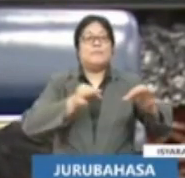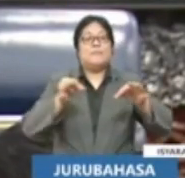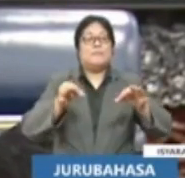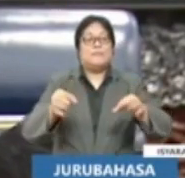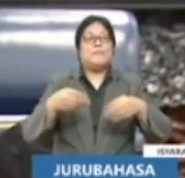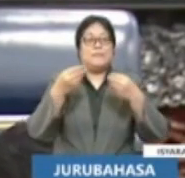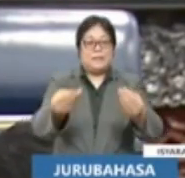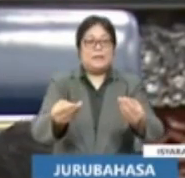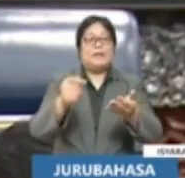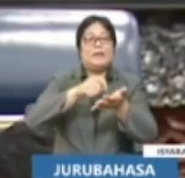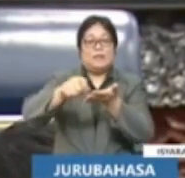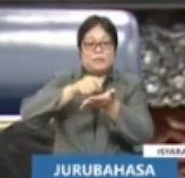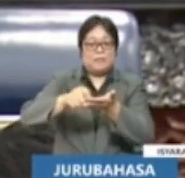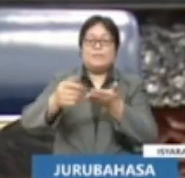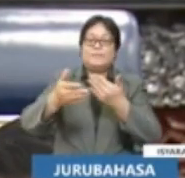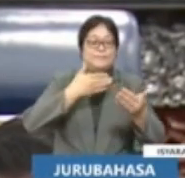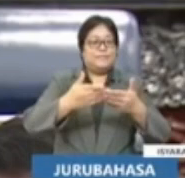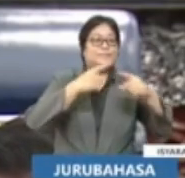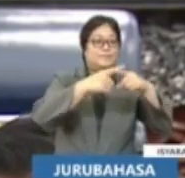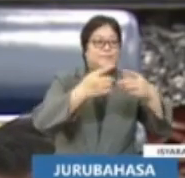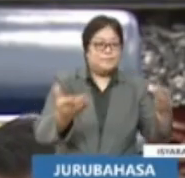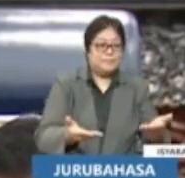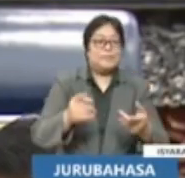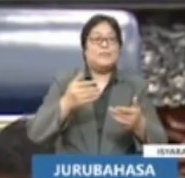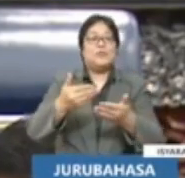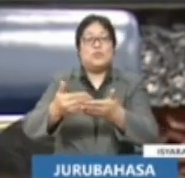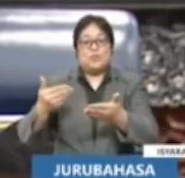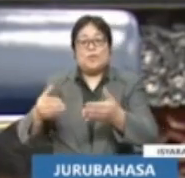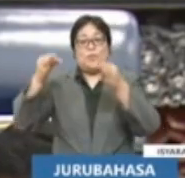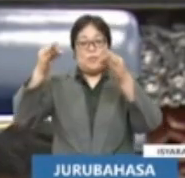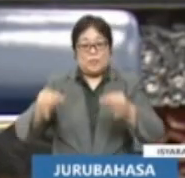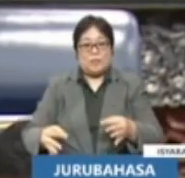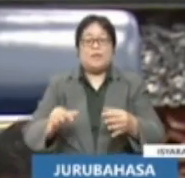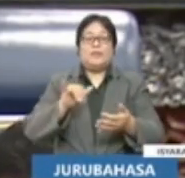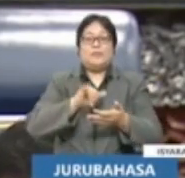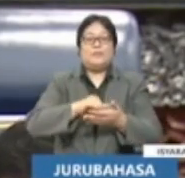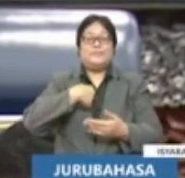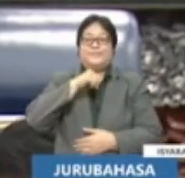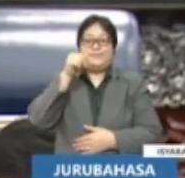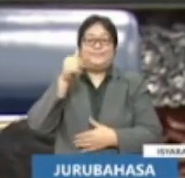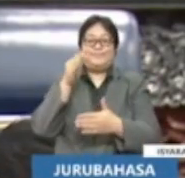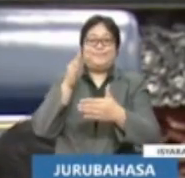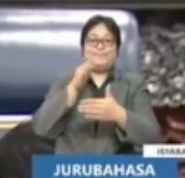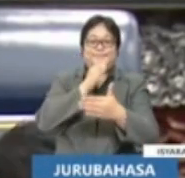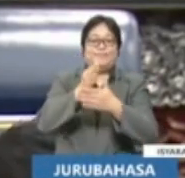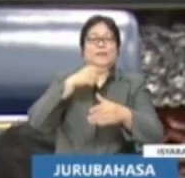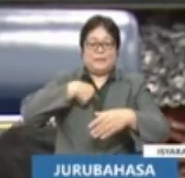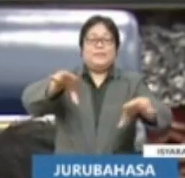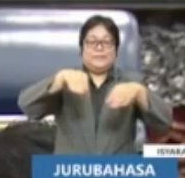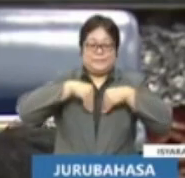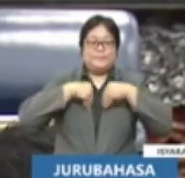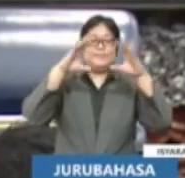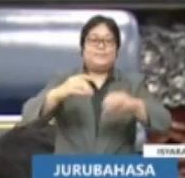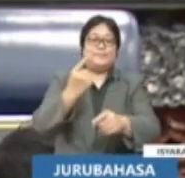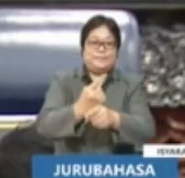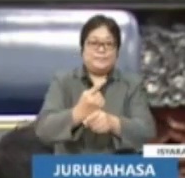penjelasan diberikan ya. Secara bertulis ke dalam Dewan ke ya. Sebelum keputusan dibuat. Itu ya. Tidak dipertikaikan. Ya. Itu adalah amalan yang